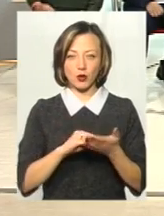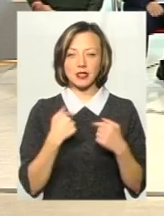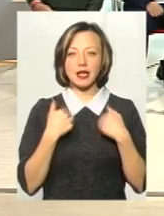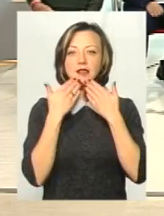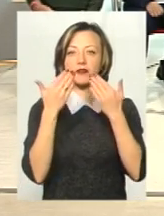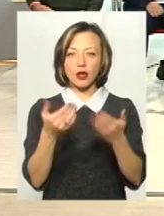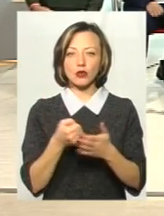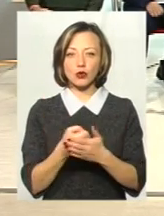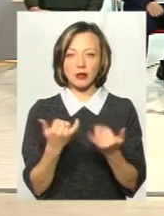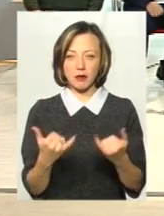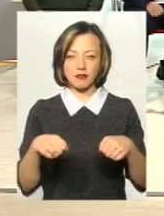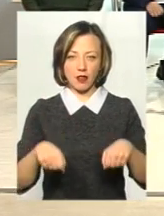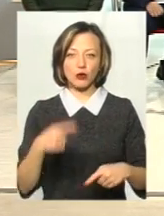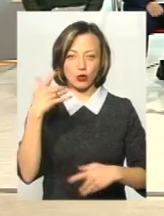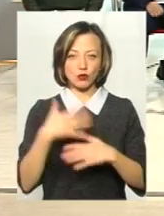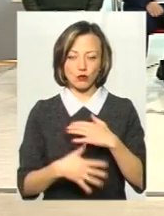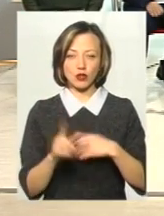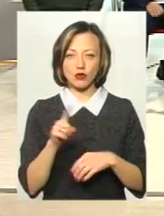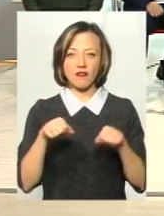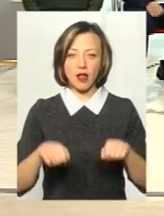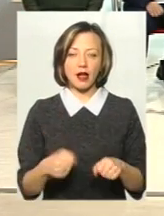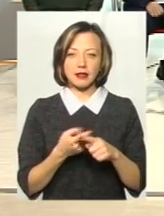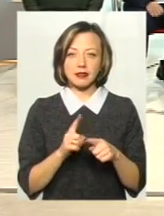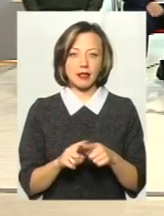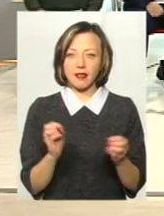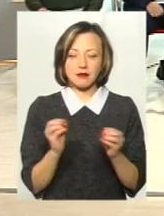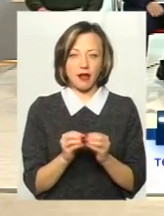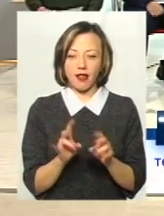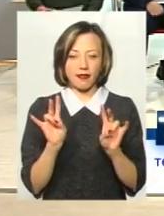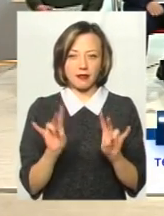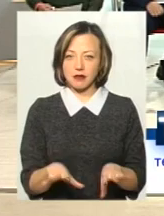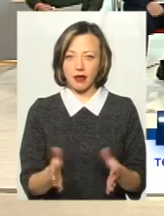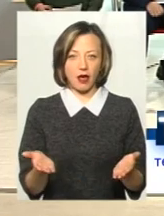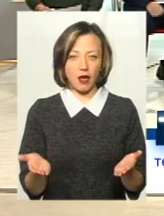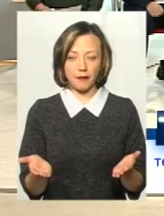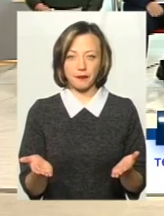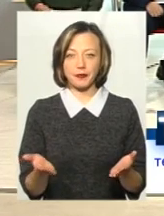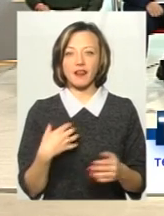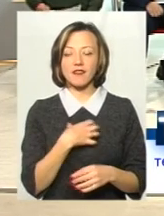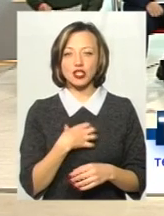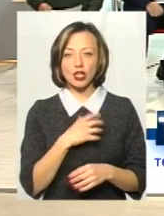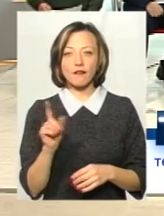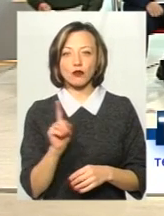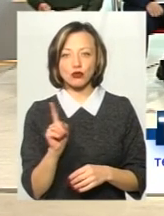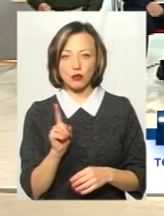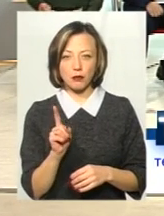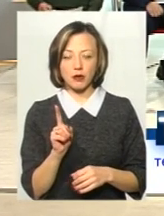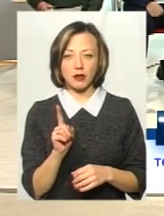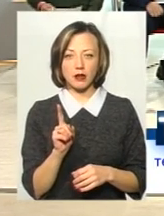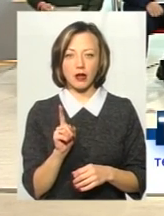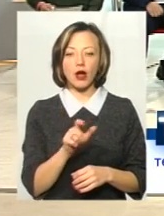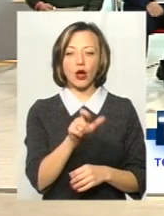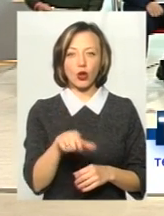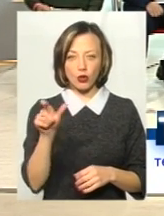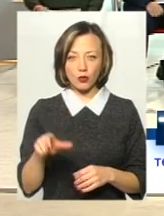звертаюся до теперішньої влади, тому що розумію, що влада – це щось нестале, нестійке, і важливо, щоб там люди